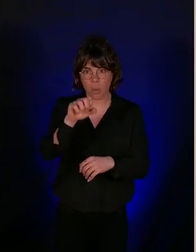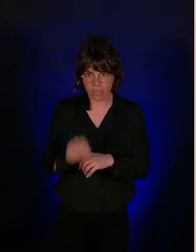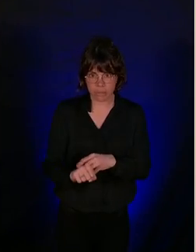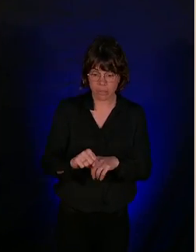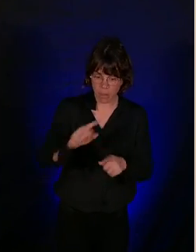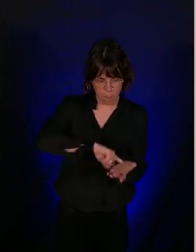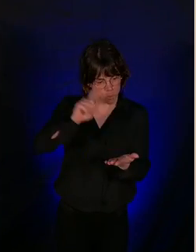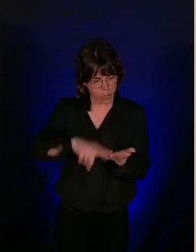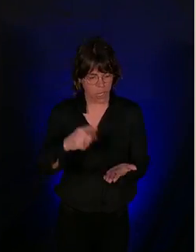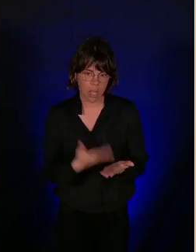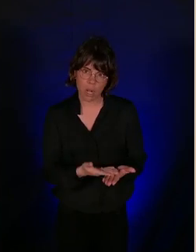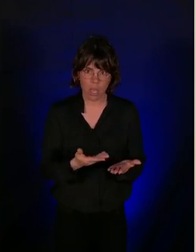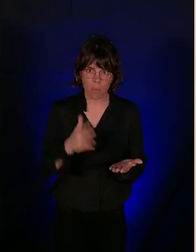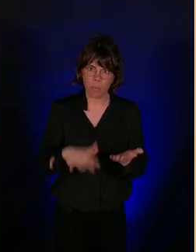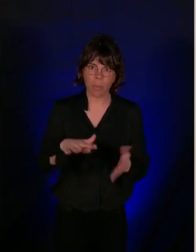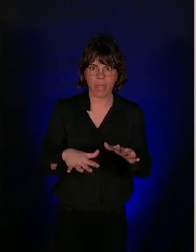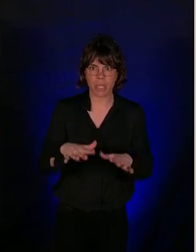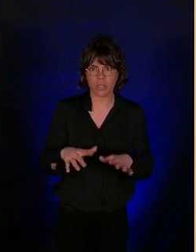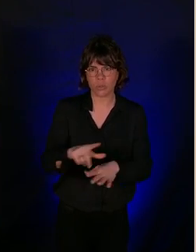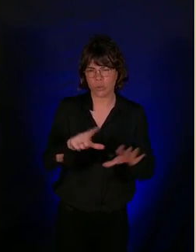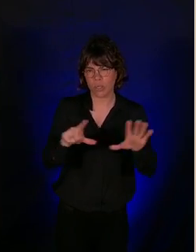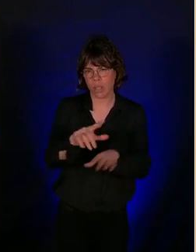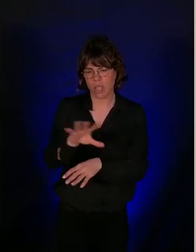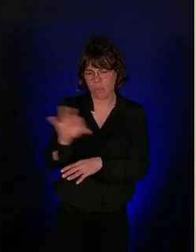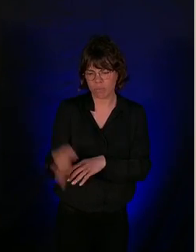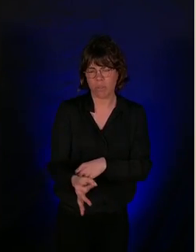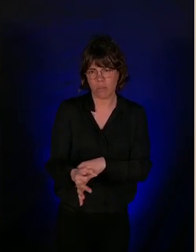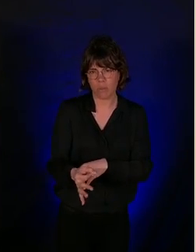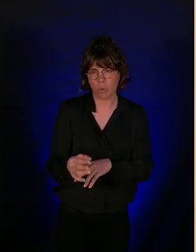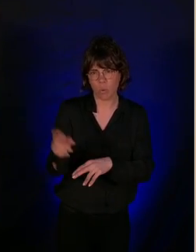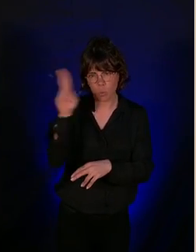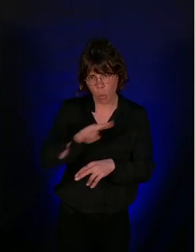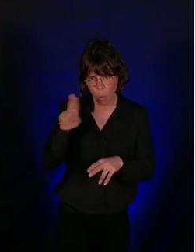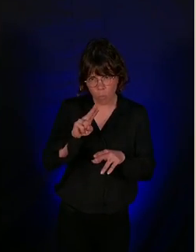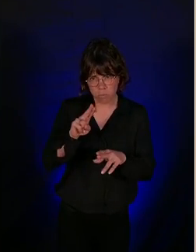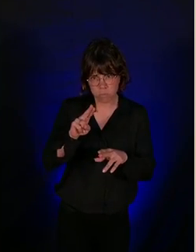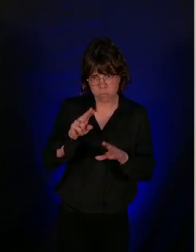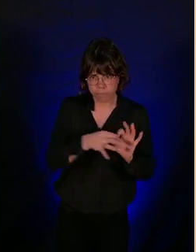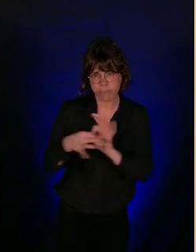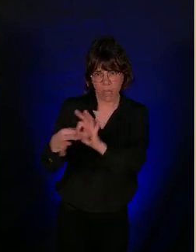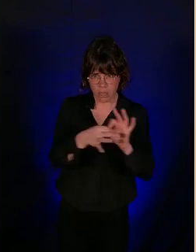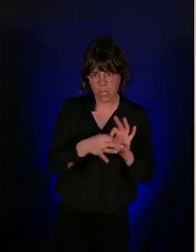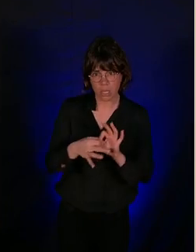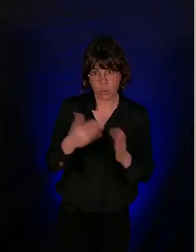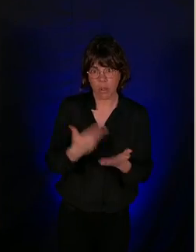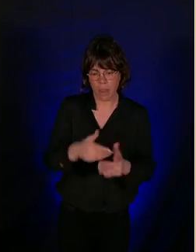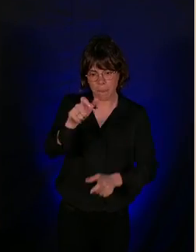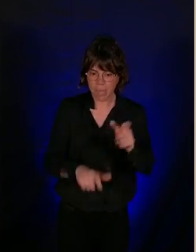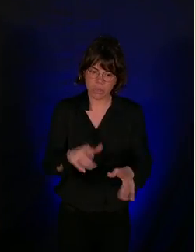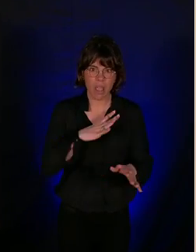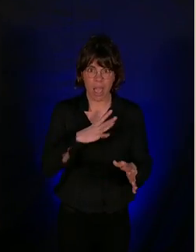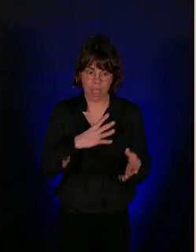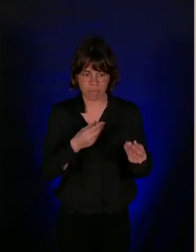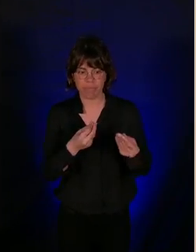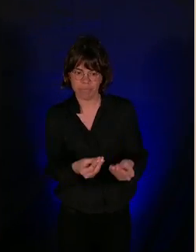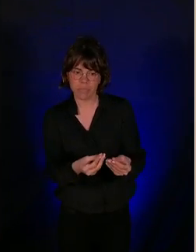budget est assuré à plus de 75 % par l'Union européenne et dont les dirigeants bénéficient d'avantage identiqu